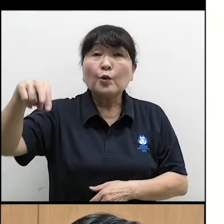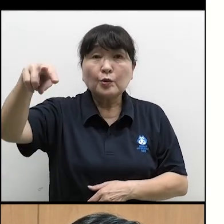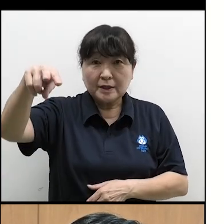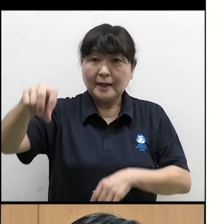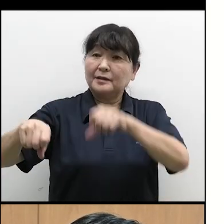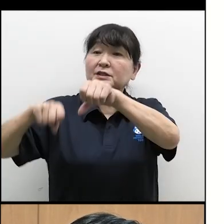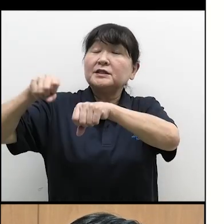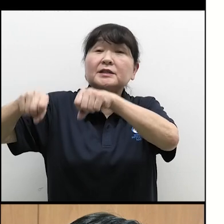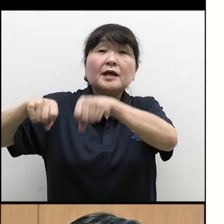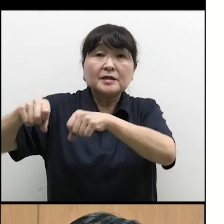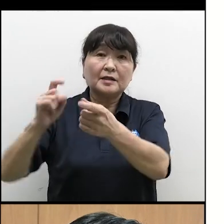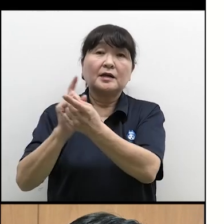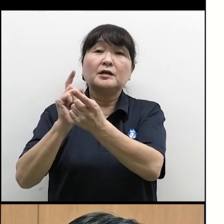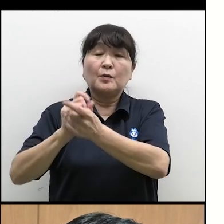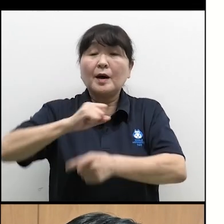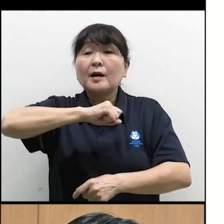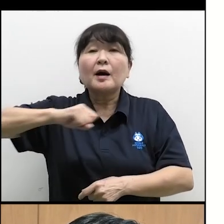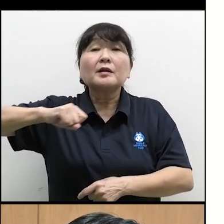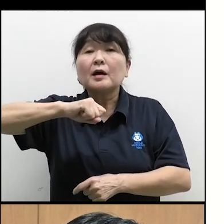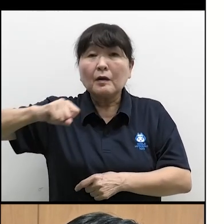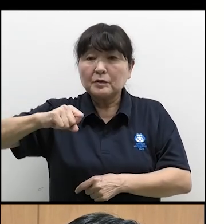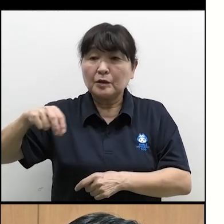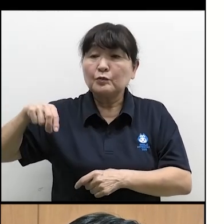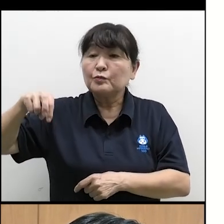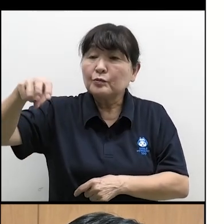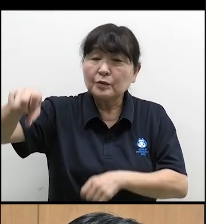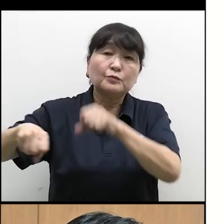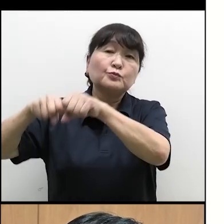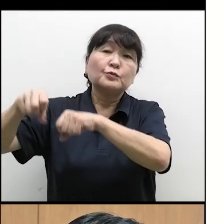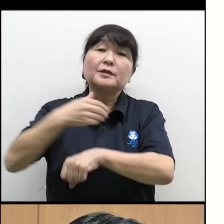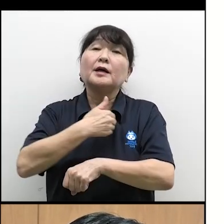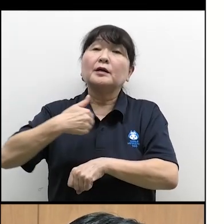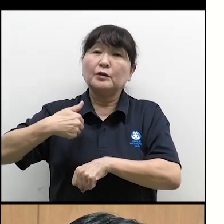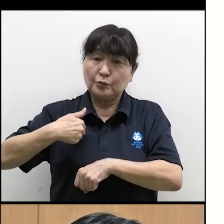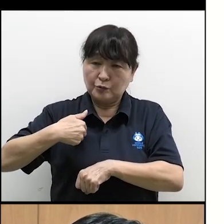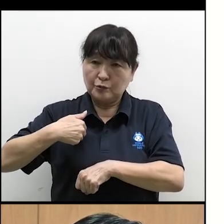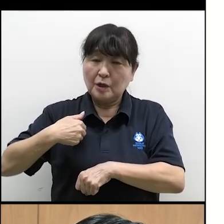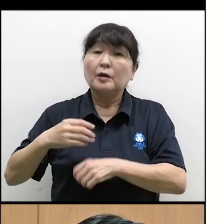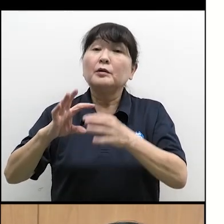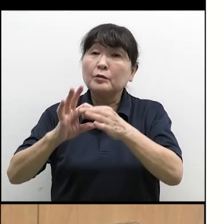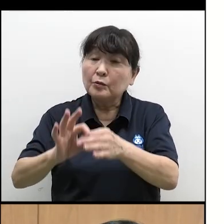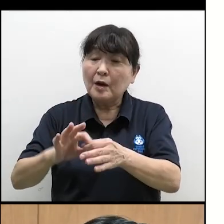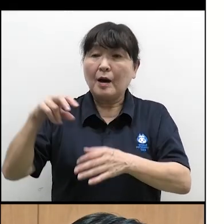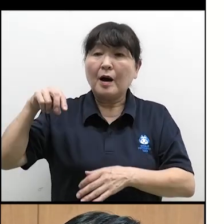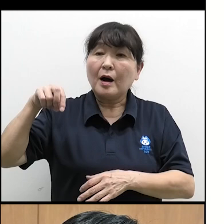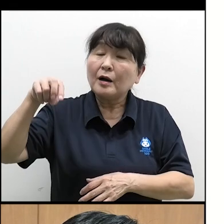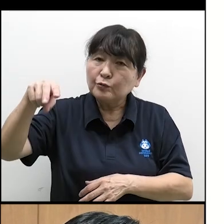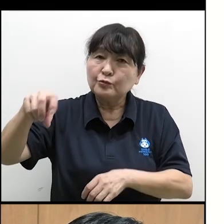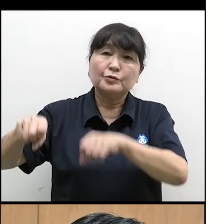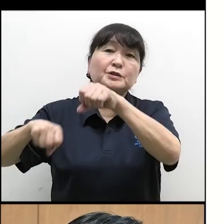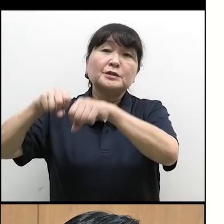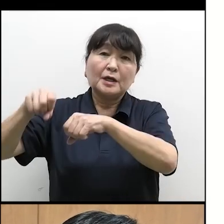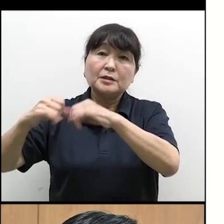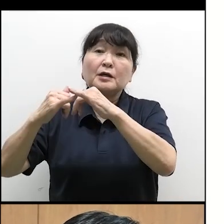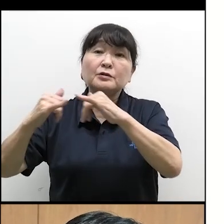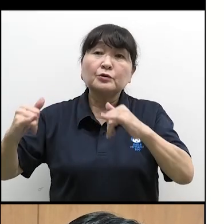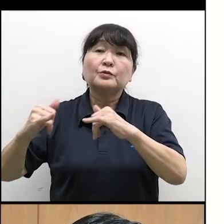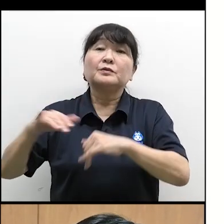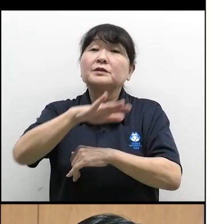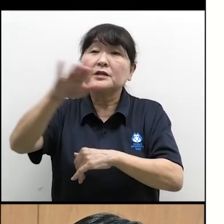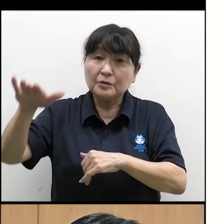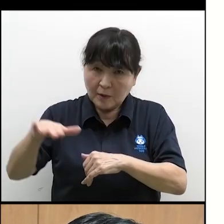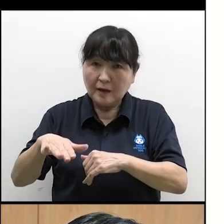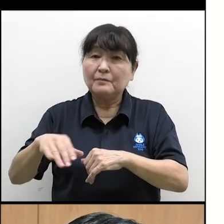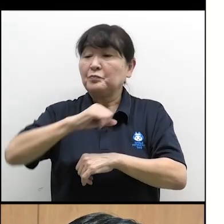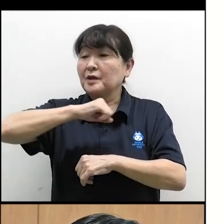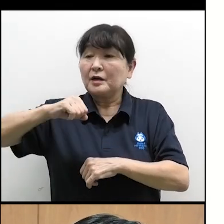のみ通行可能でございますので、歩いて渡るもしくは自転車で通学をしている方は、片側を通行可能でござい